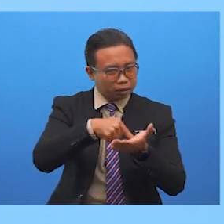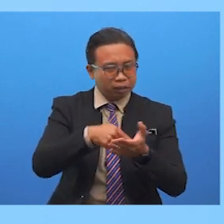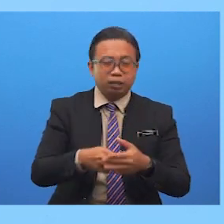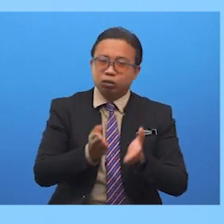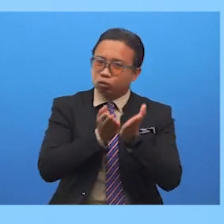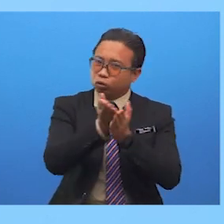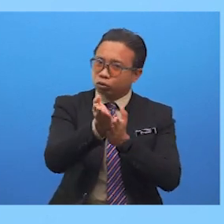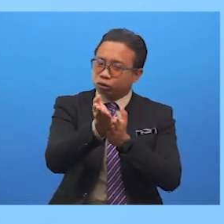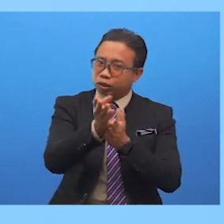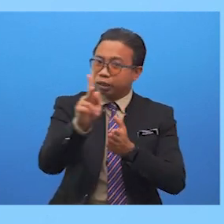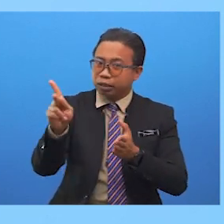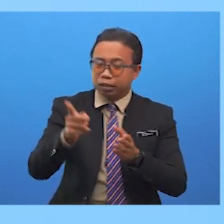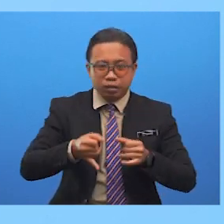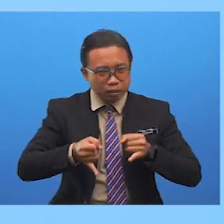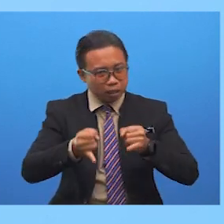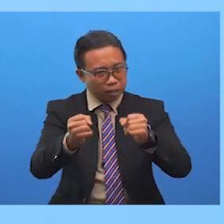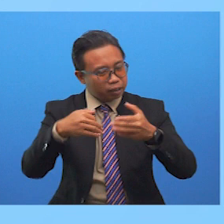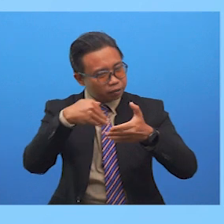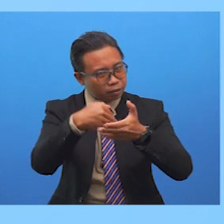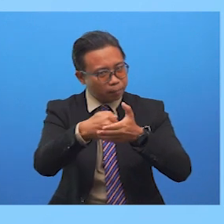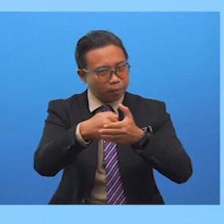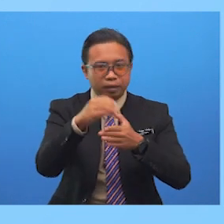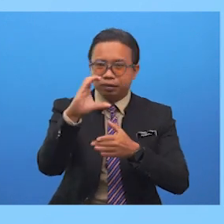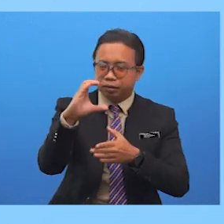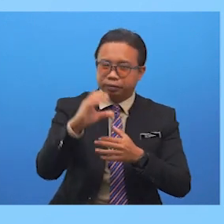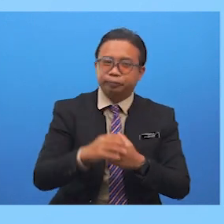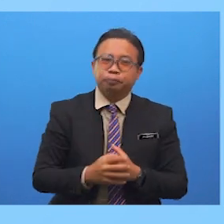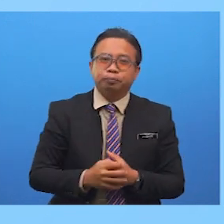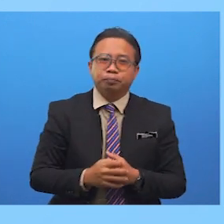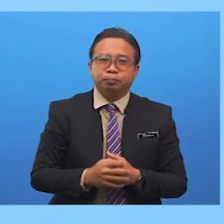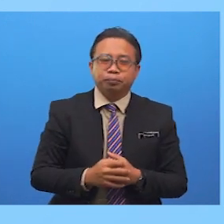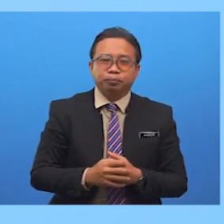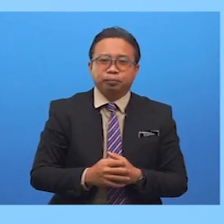meneruskan perjalanan hingga ke si